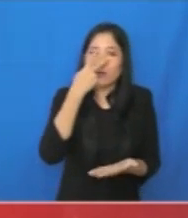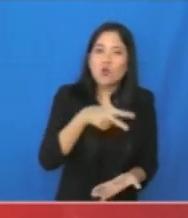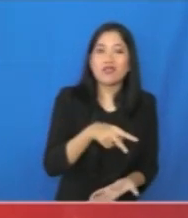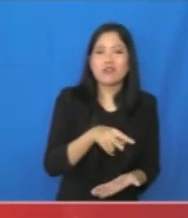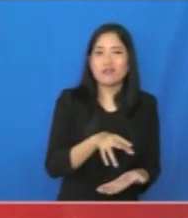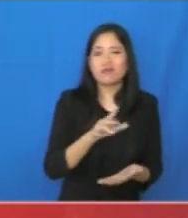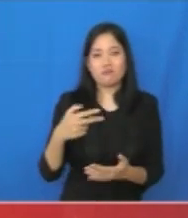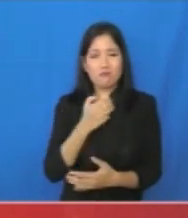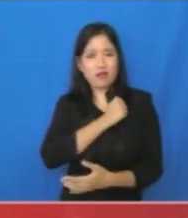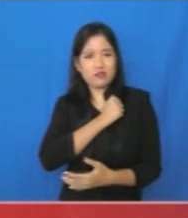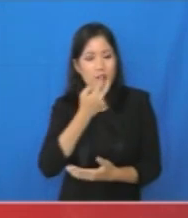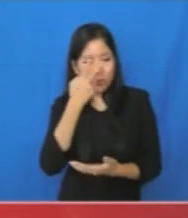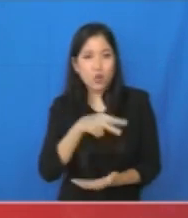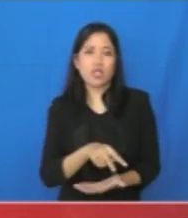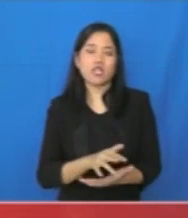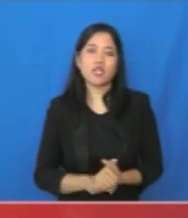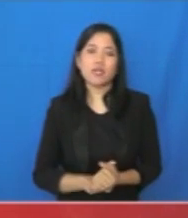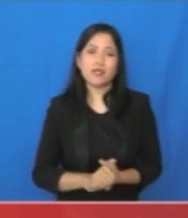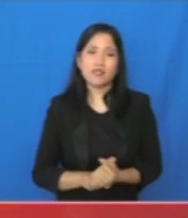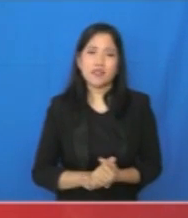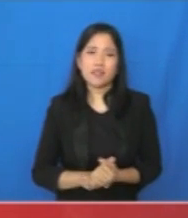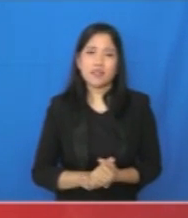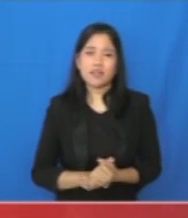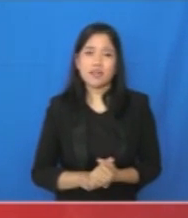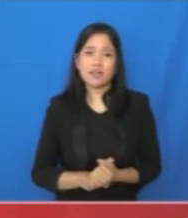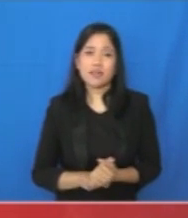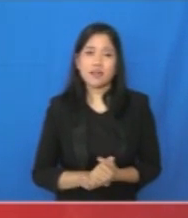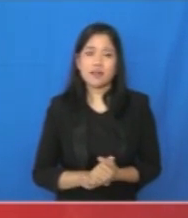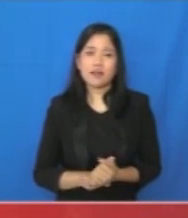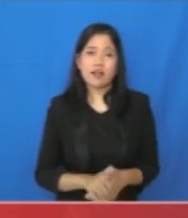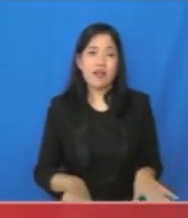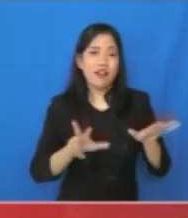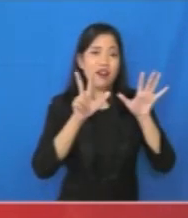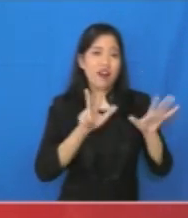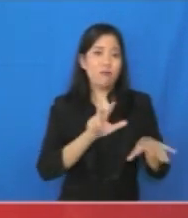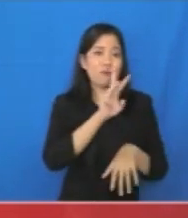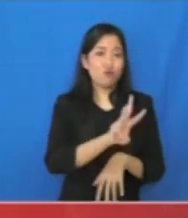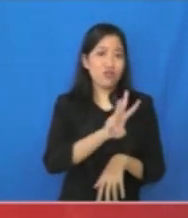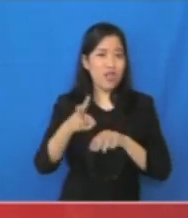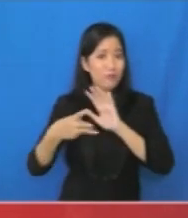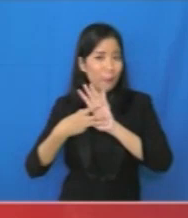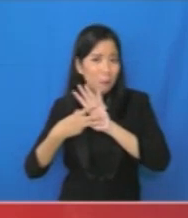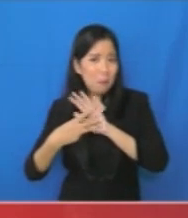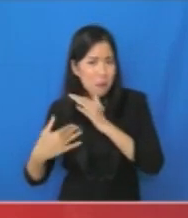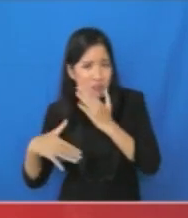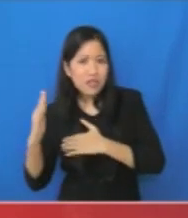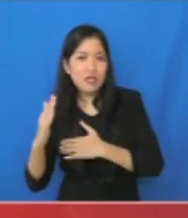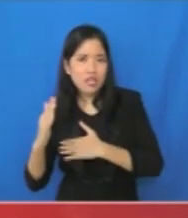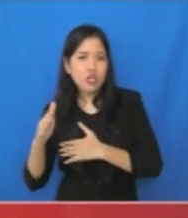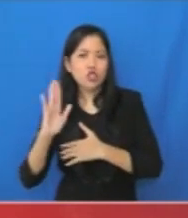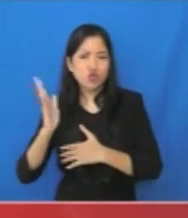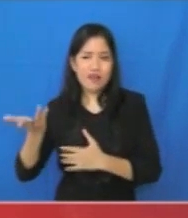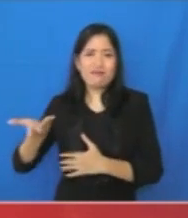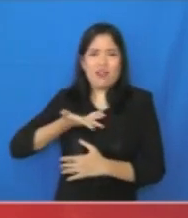segenap bangsa kita bahkan sudah lebih dari 83 milyar rupiah telah